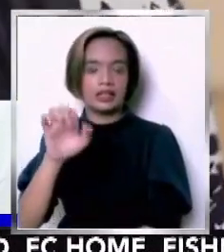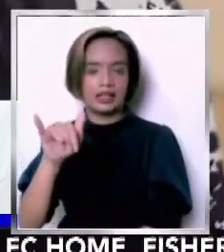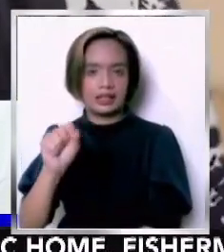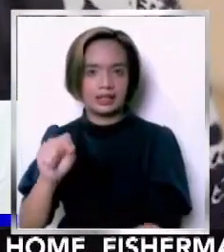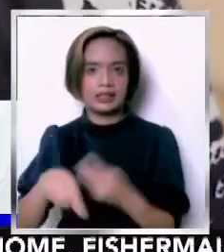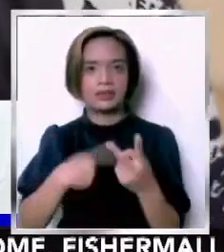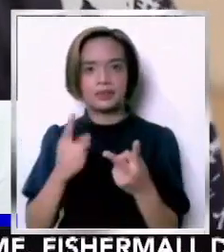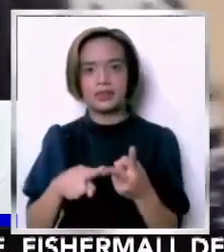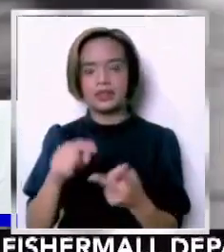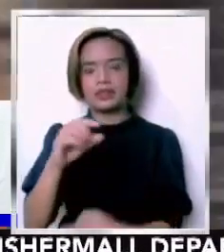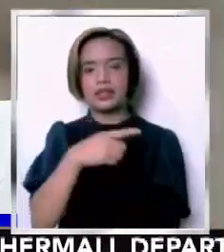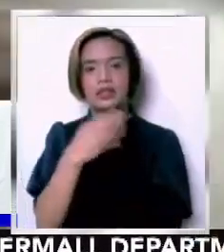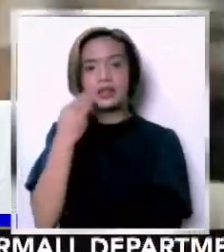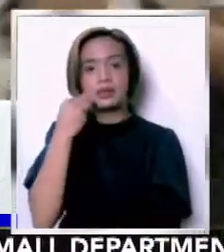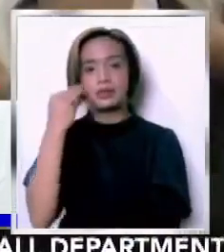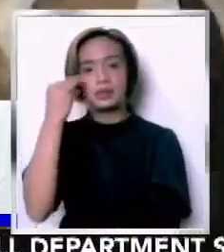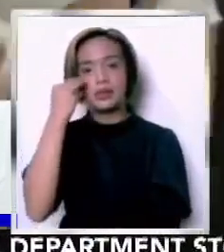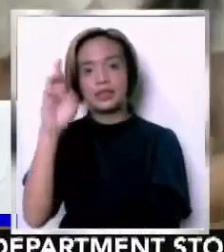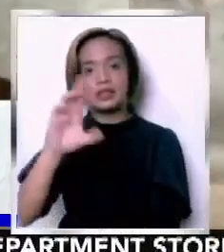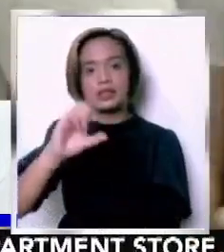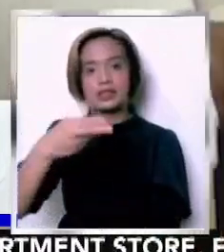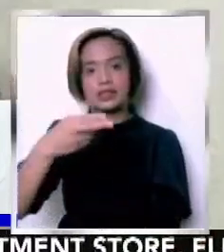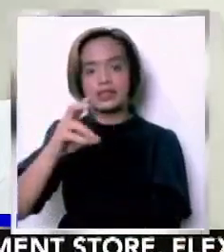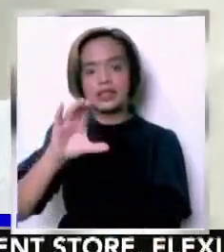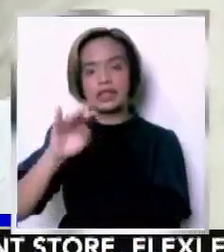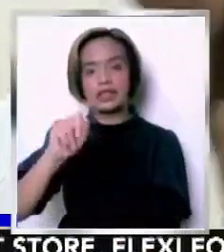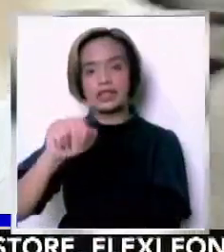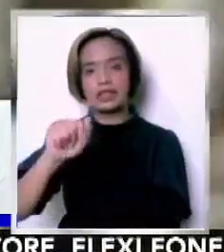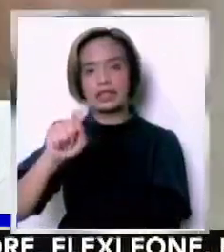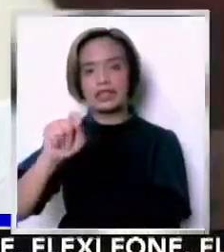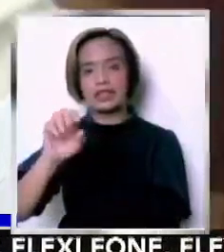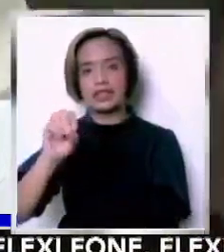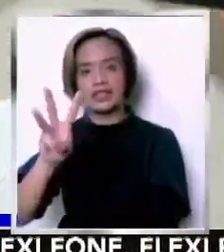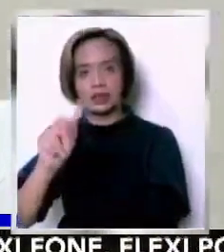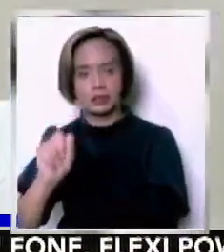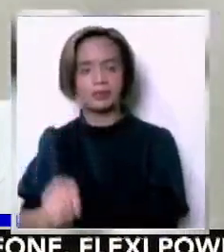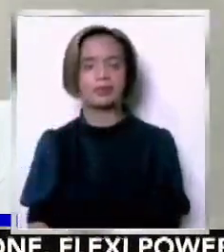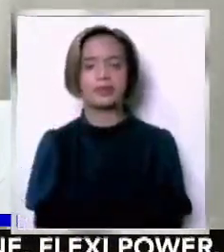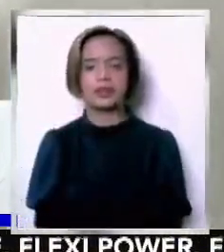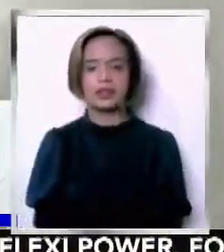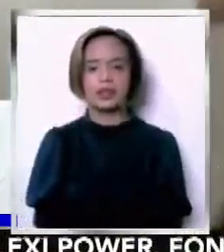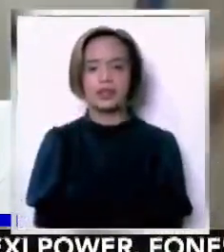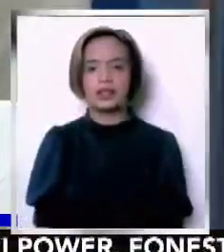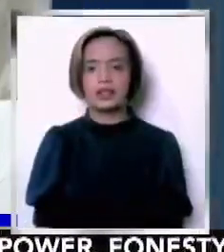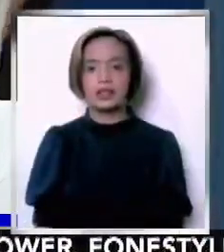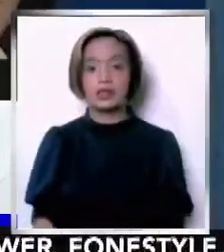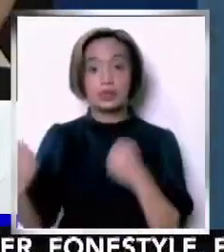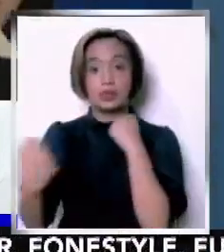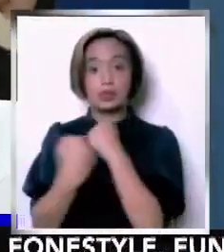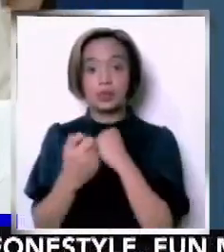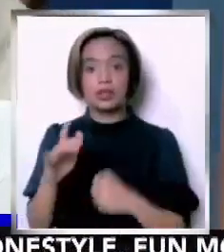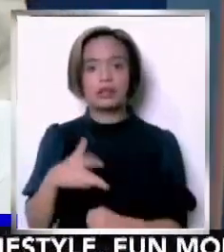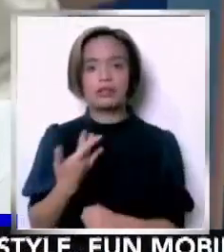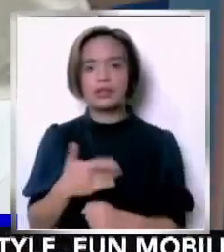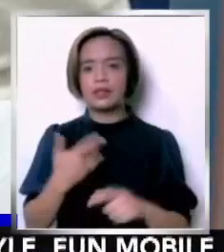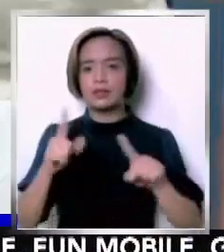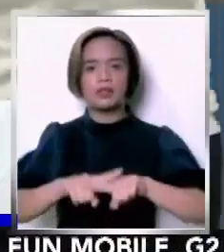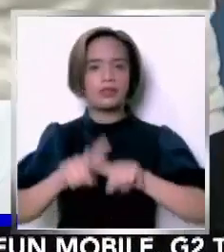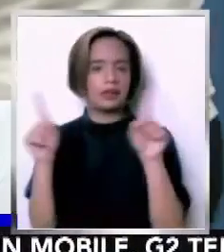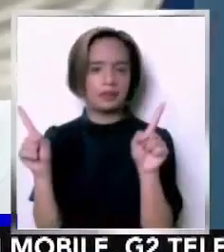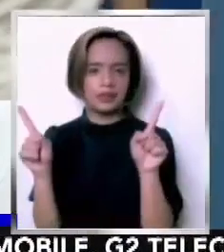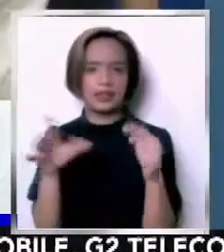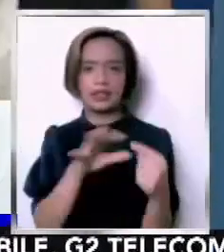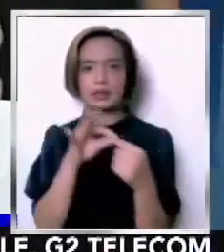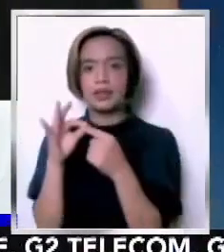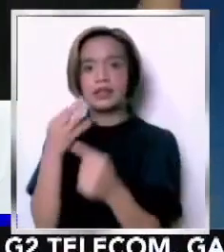Chinatown 2020, Justin Yap. Iba talaga yung support na mararamdaman mo sa mga facilitators, especially kay Miss Ana.